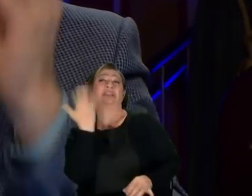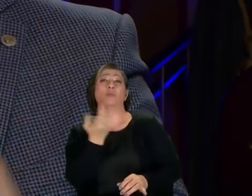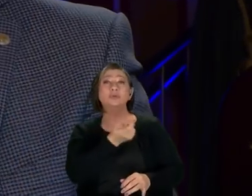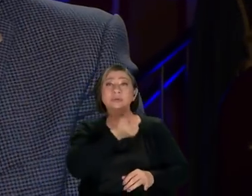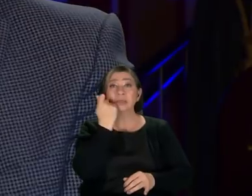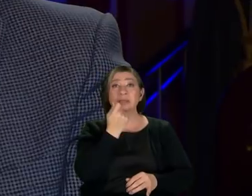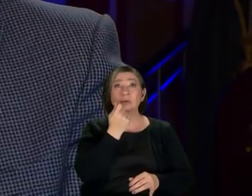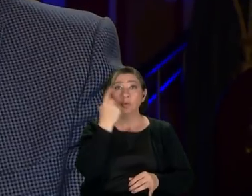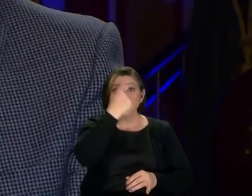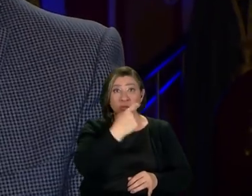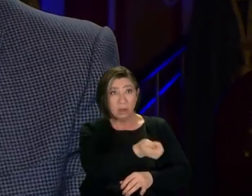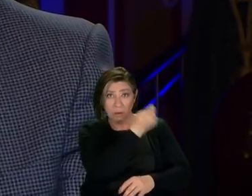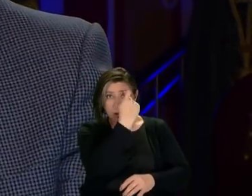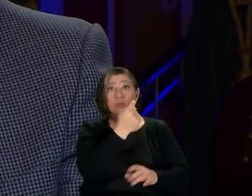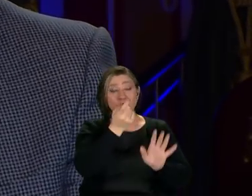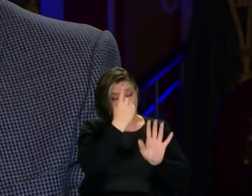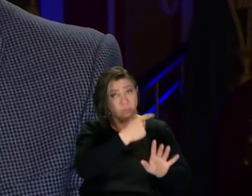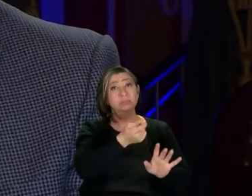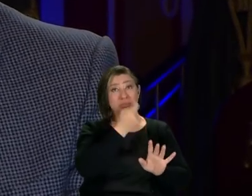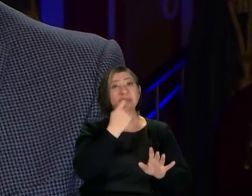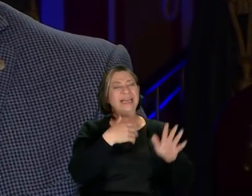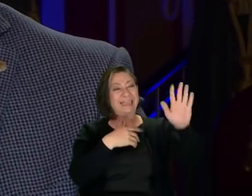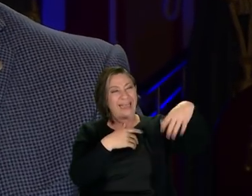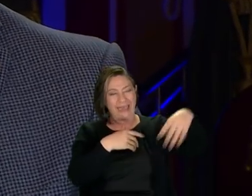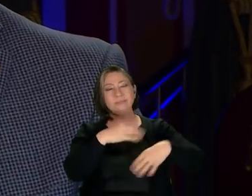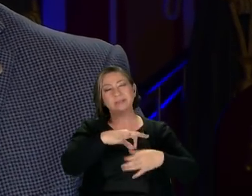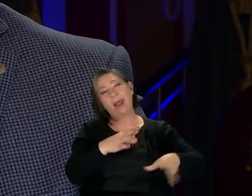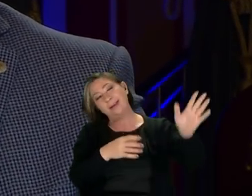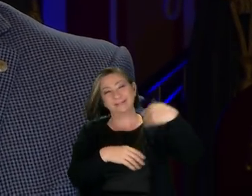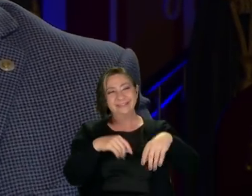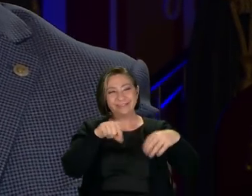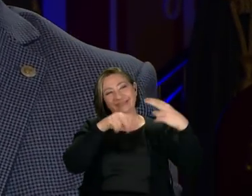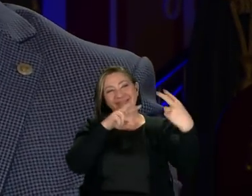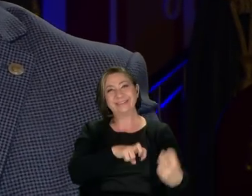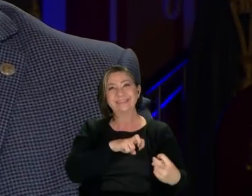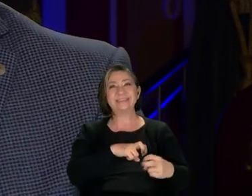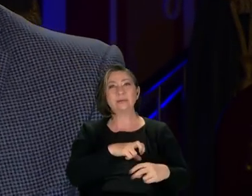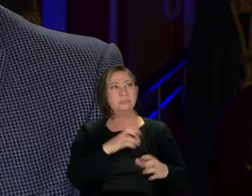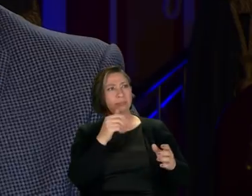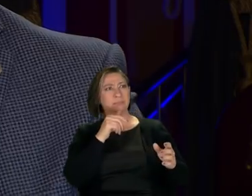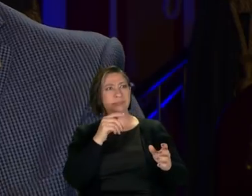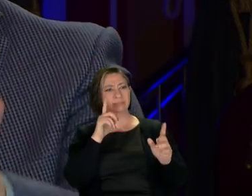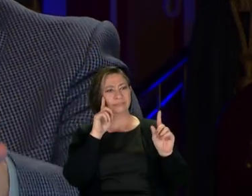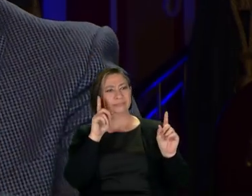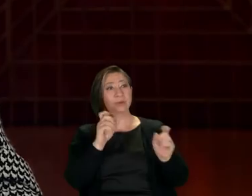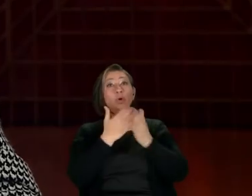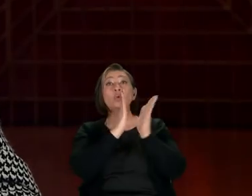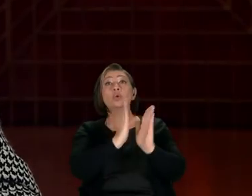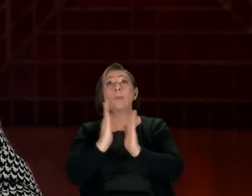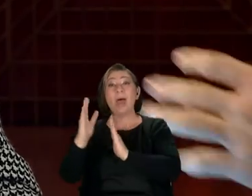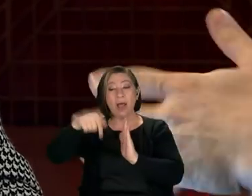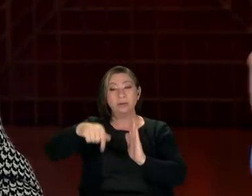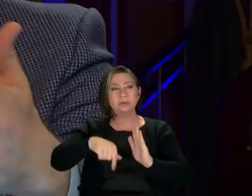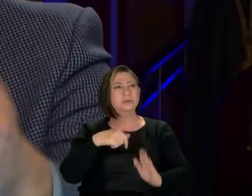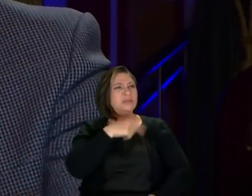dedi. Kimdi? Suratınıza karşı mı? Evet söyledim, evet, ben de. Ya gel gel dedim, bir çay içelim. Öyle birden bir kaldı tamam mı? Şeyde kütüphanenin alt katında